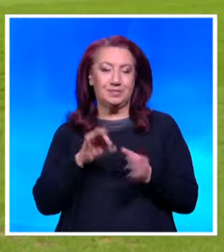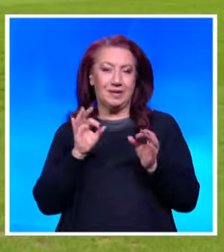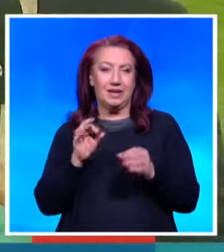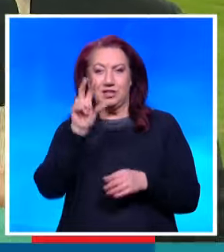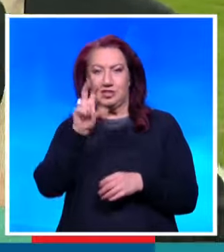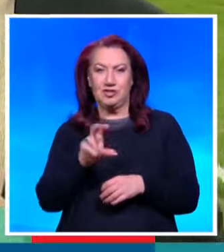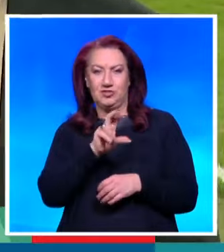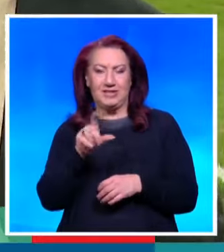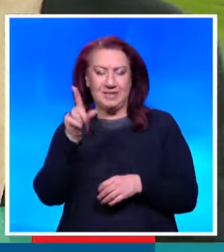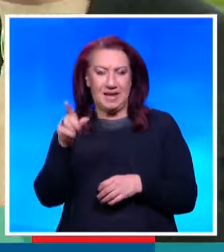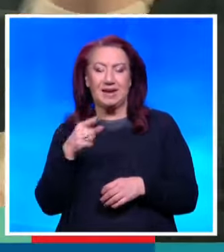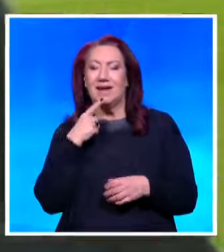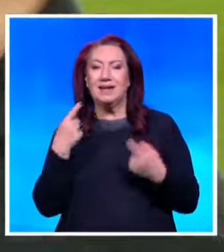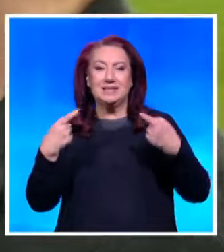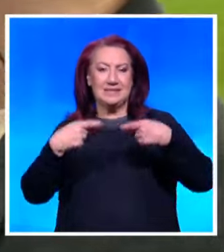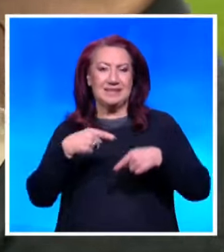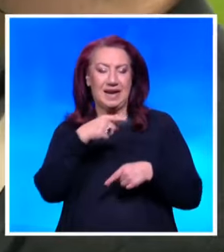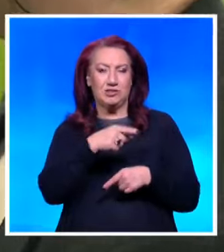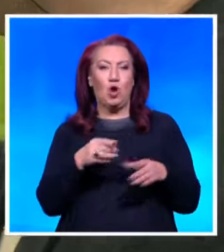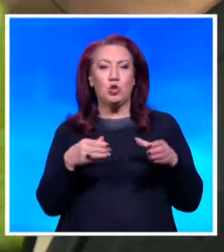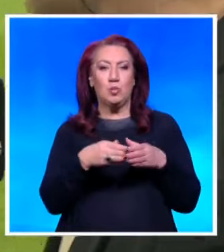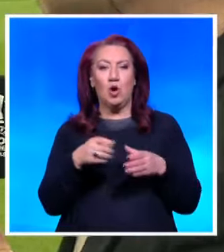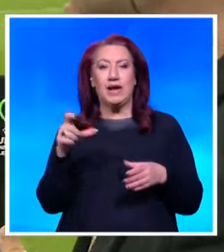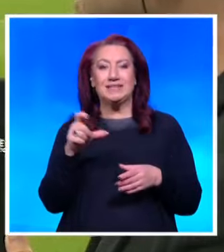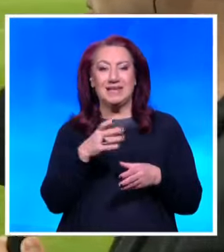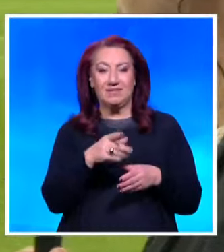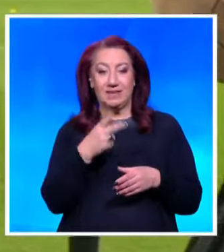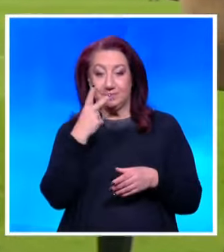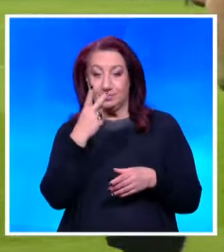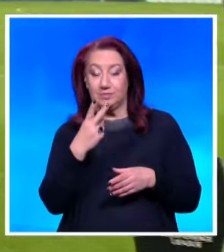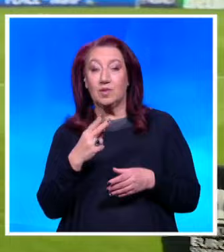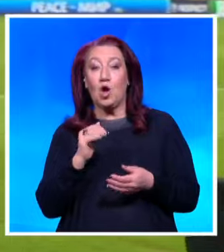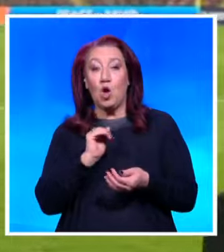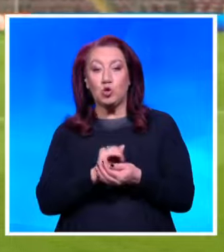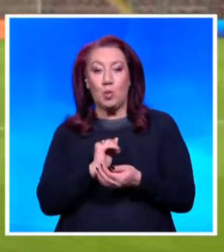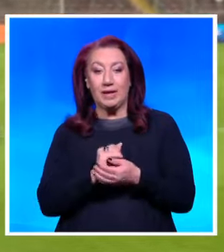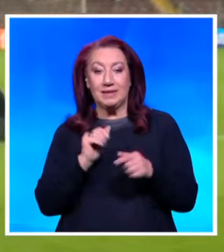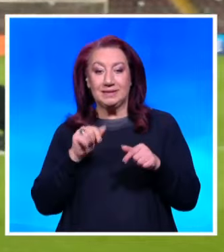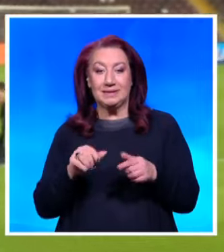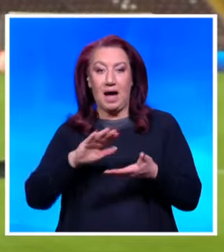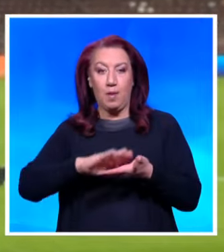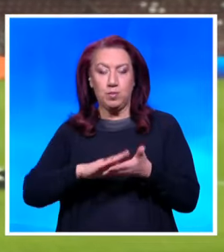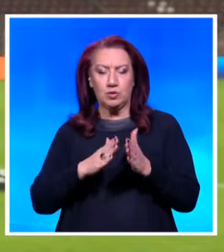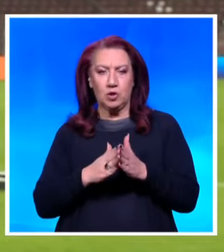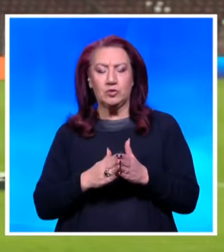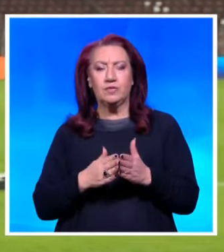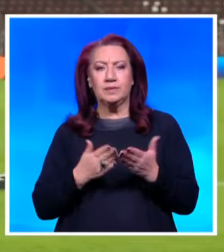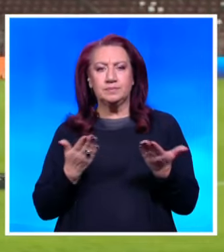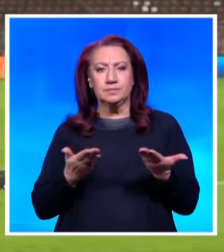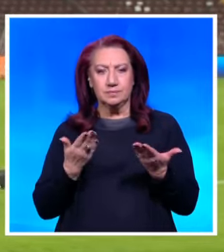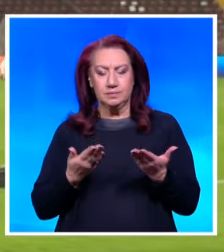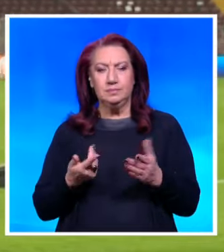местния Сервет. Но забележете, домакините от сега подготвят своите последни детайли, настройки